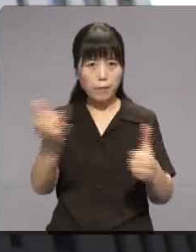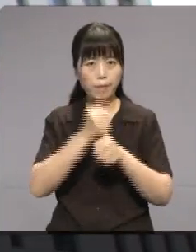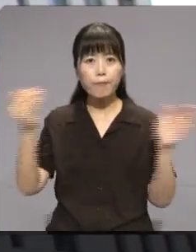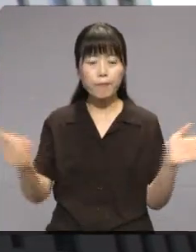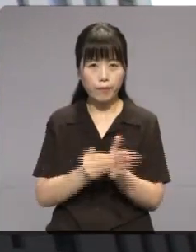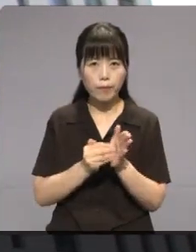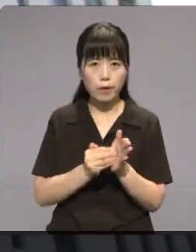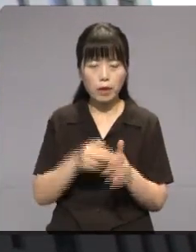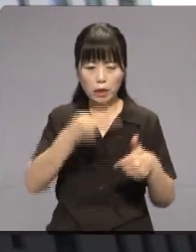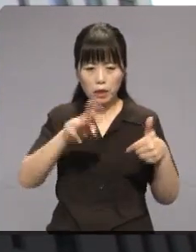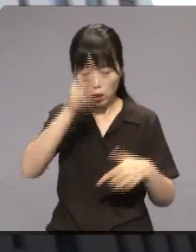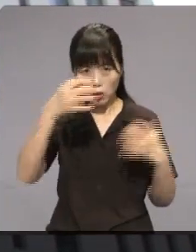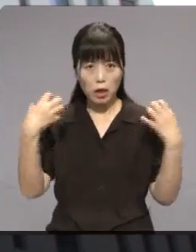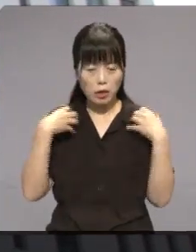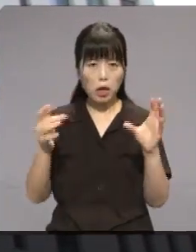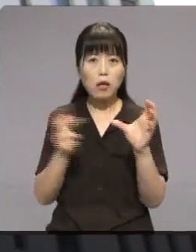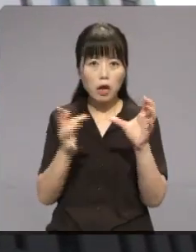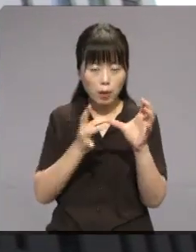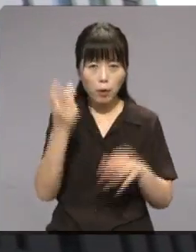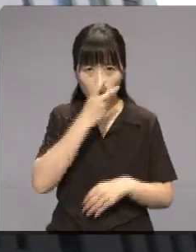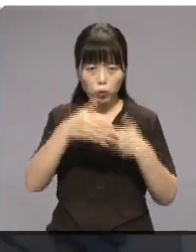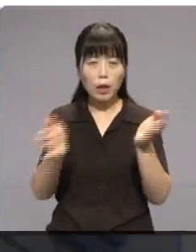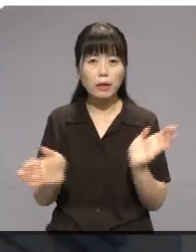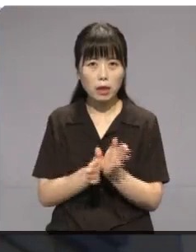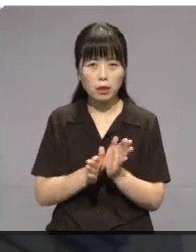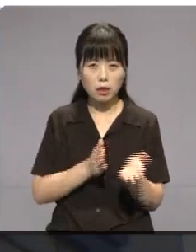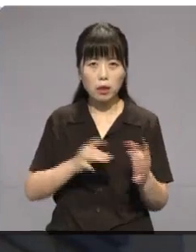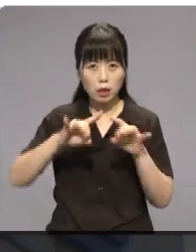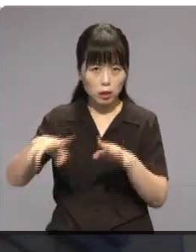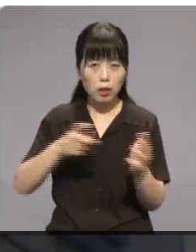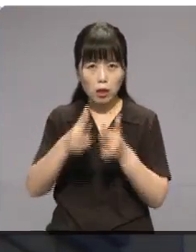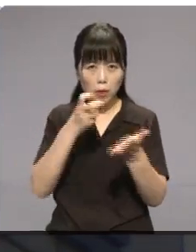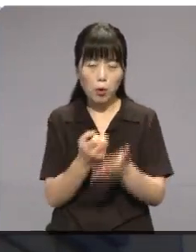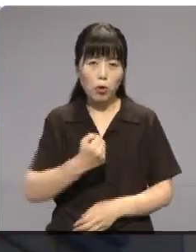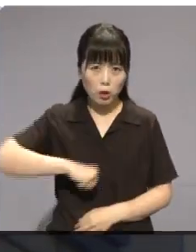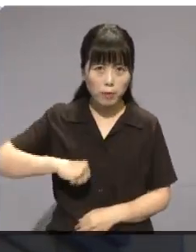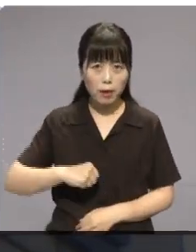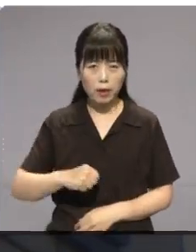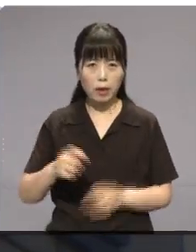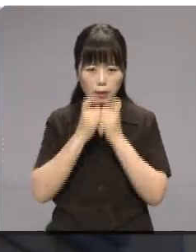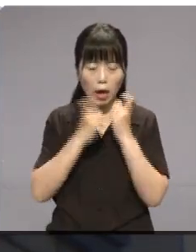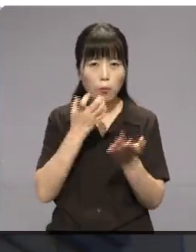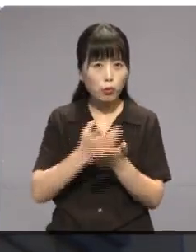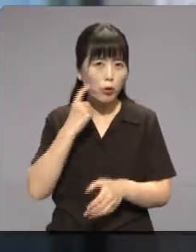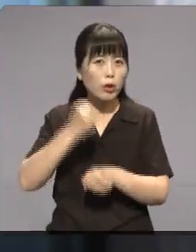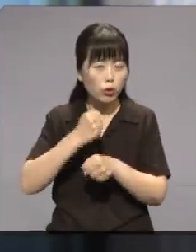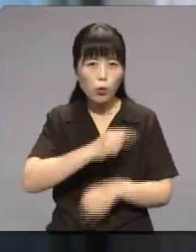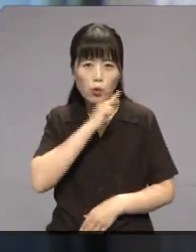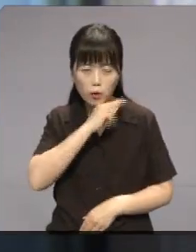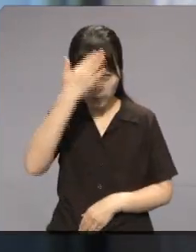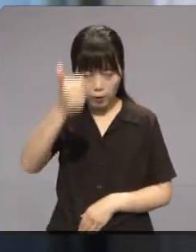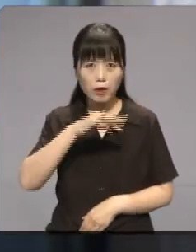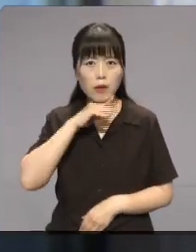적발되었습니다 인천 경찰청 사이버 범죄 수사대는 전기 통신 사업법 위반과 사문서 위조 등의 혐의로 총책